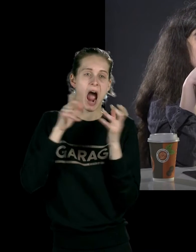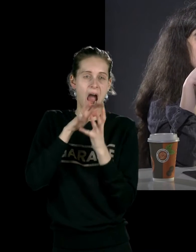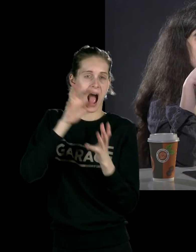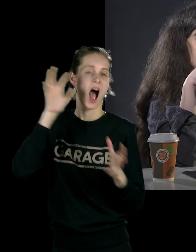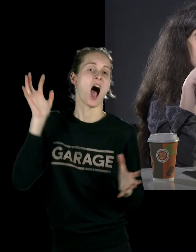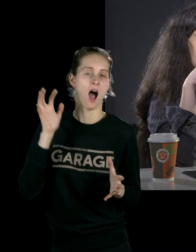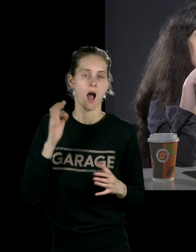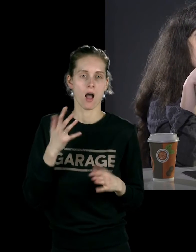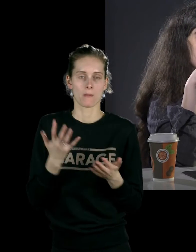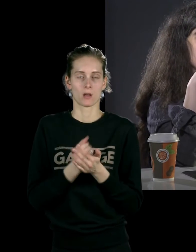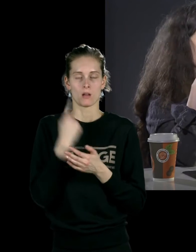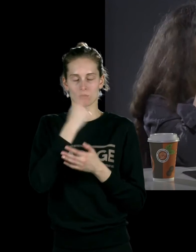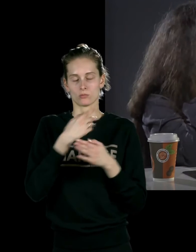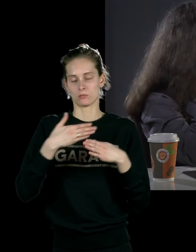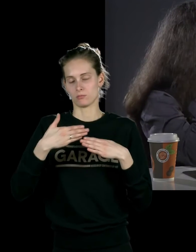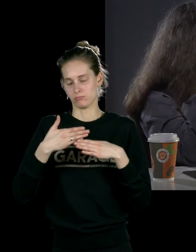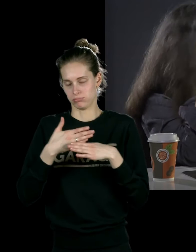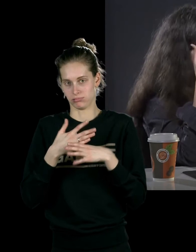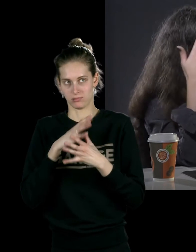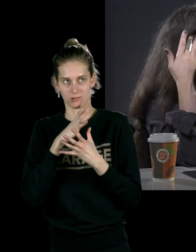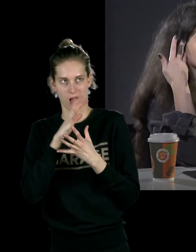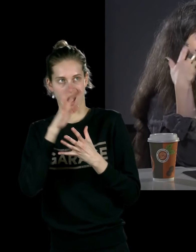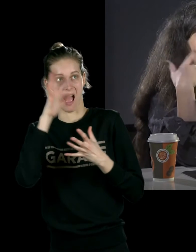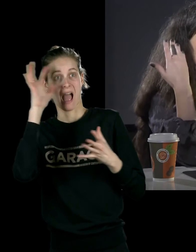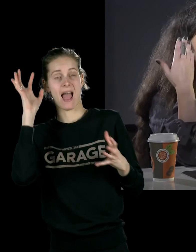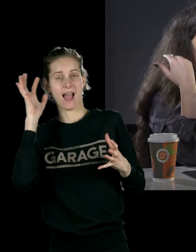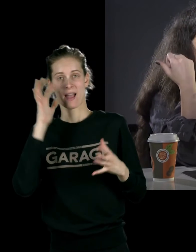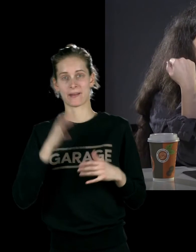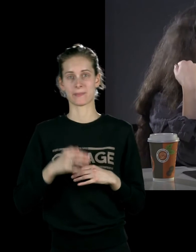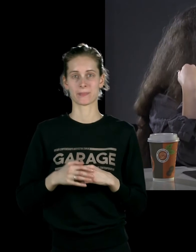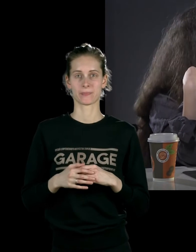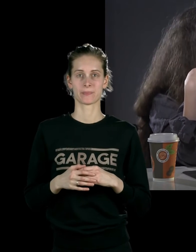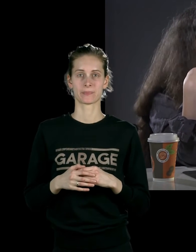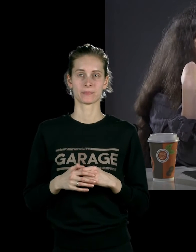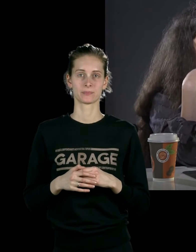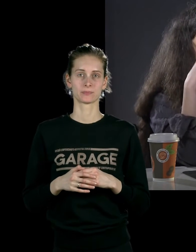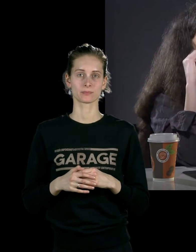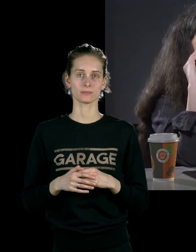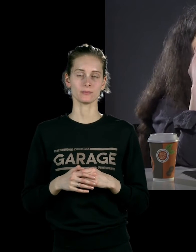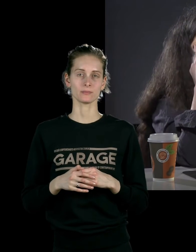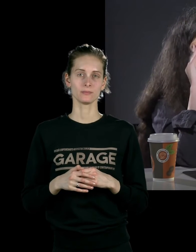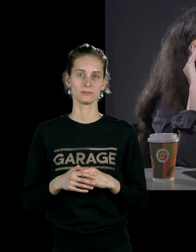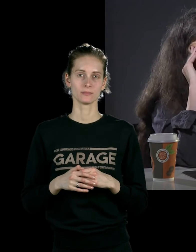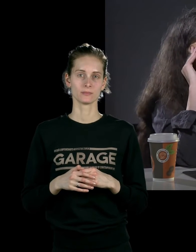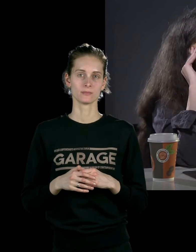что разрушает лицо, как некую фиксированную форму, которая, собственно говоря, традиционно является принадлежностью портрета.